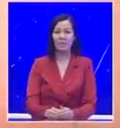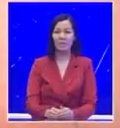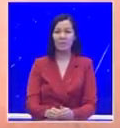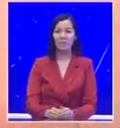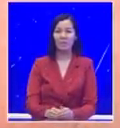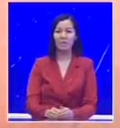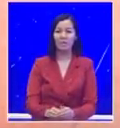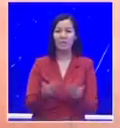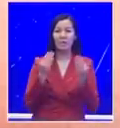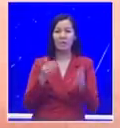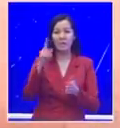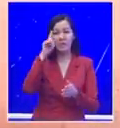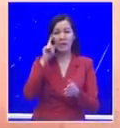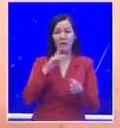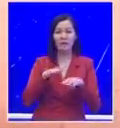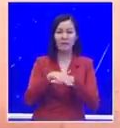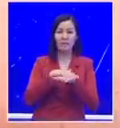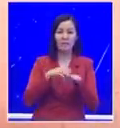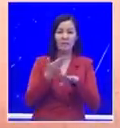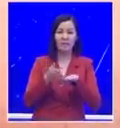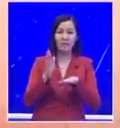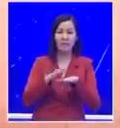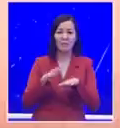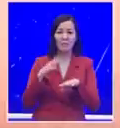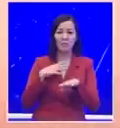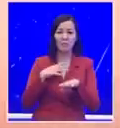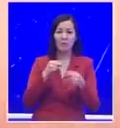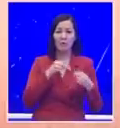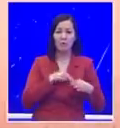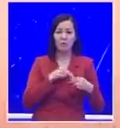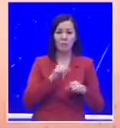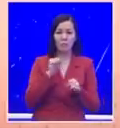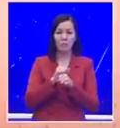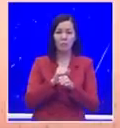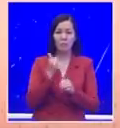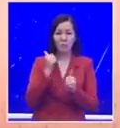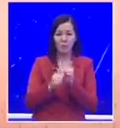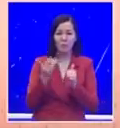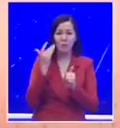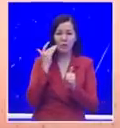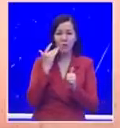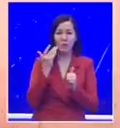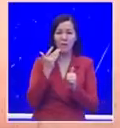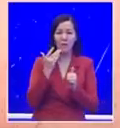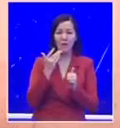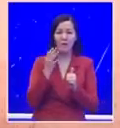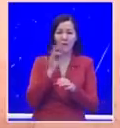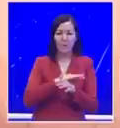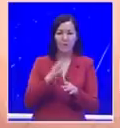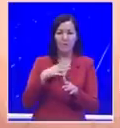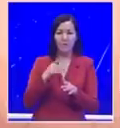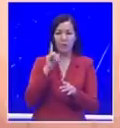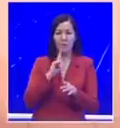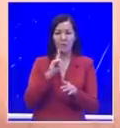бәріміз, еліміз, халқымыз көріп отырсыздар, қиыншылықта, жұмыс тоқтап отыр, өзіміз күнделік табы отқан табысымызбен отыр едік. Жалдамалы осы үйде